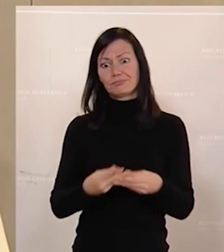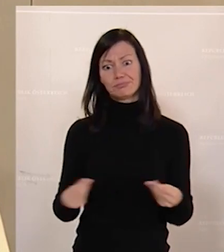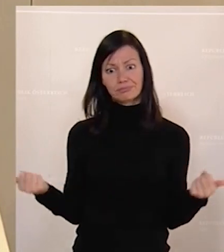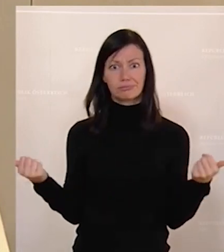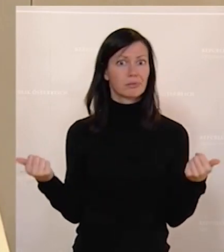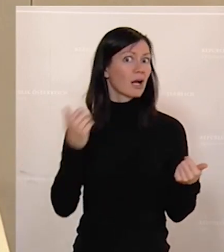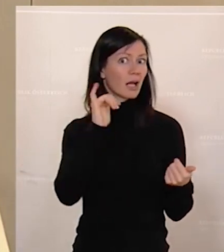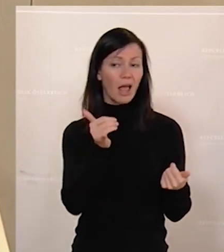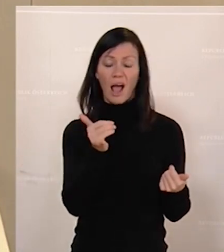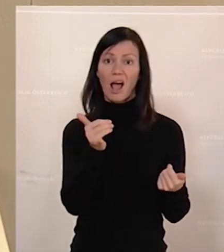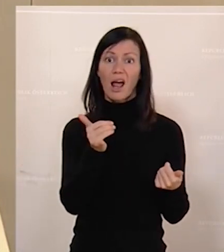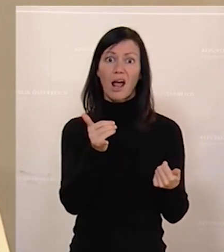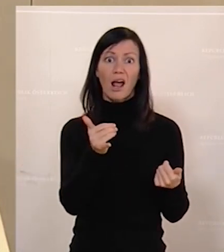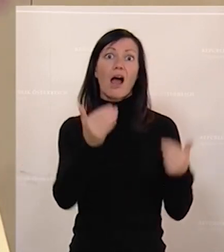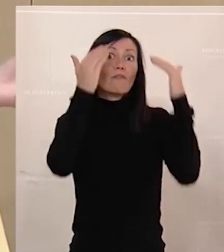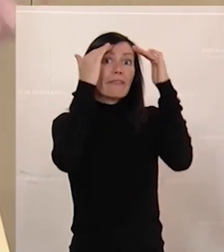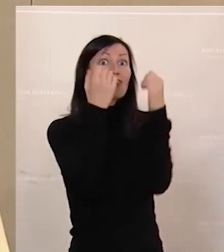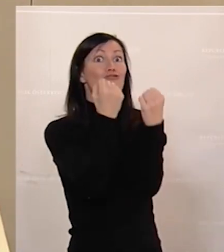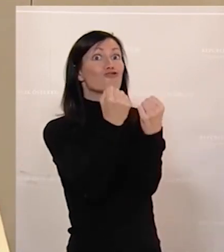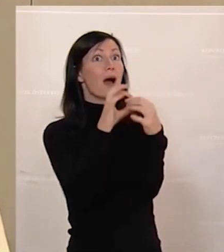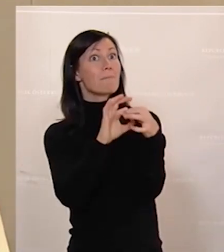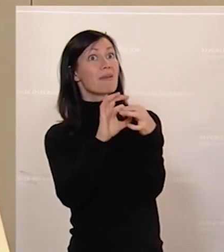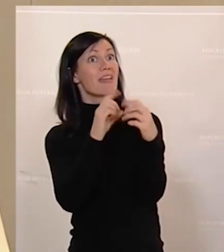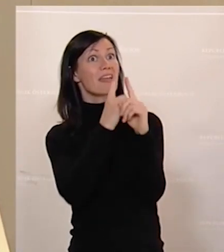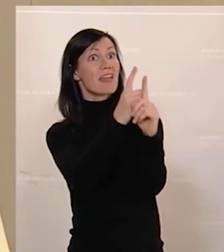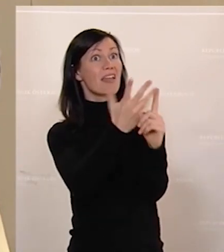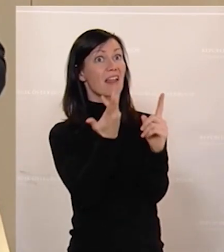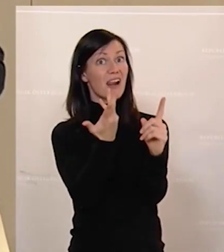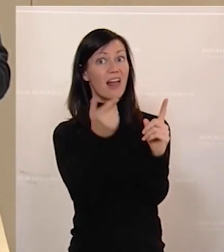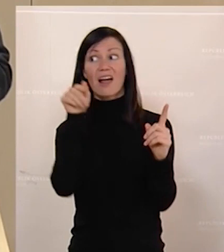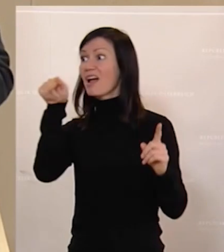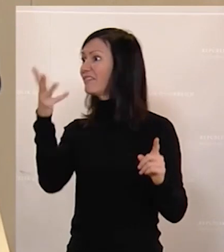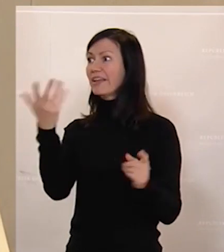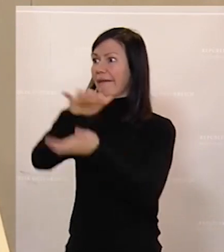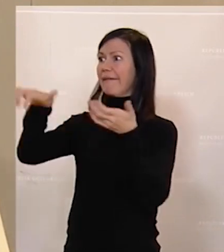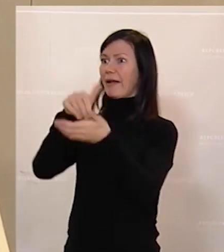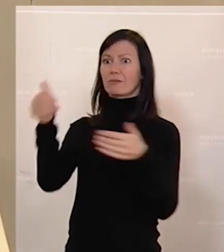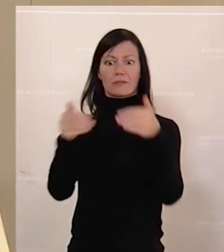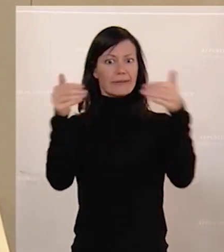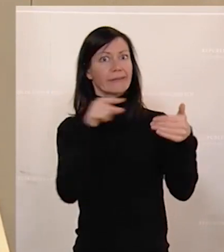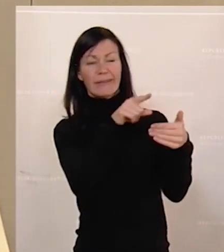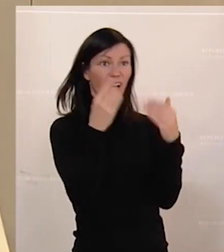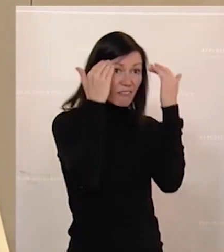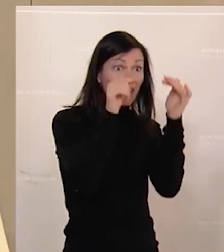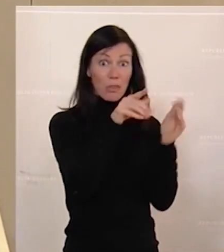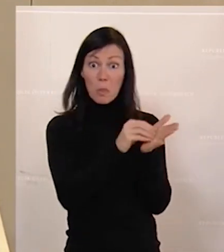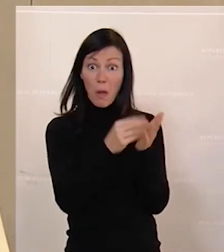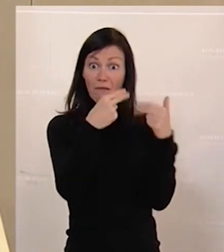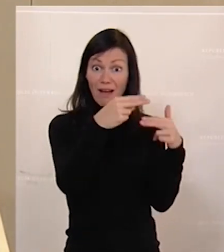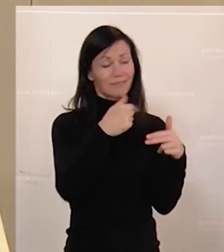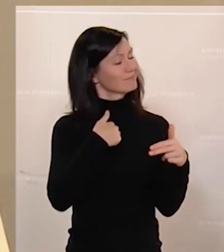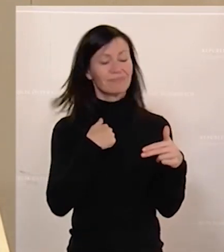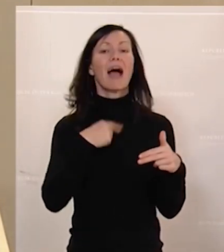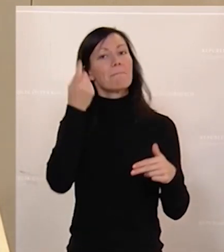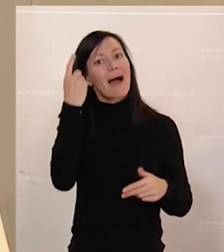nur in Stabilität. Stabilität als Gegenpol zum Chaos. Ich habe das jetzt schon ein paar Mal gesagt. Aber vor allem auch in die Tatkraft. Weil was wir jetzt brauchen,